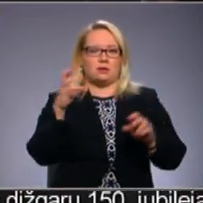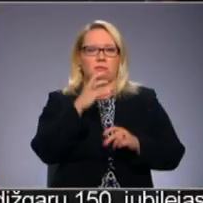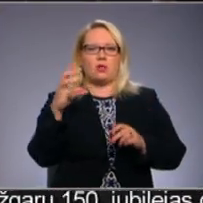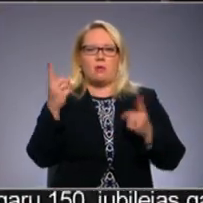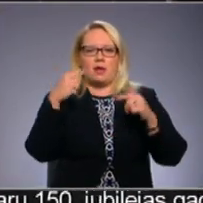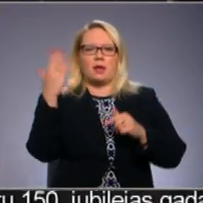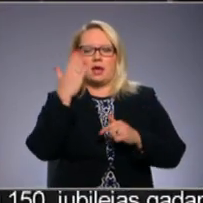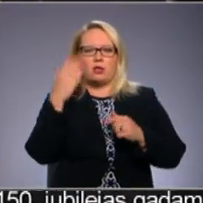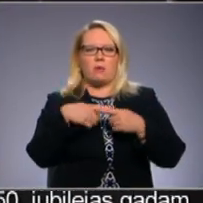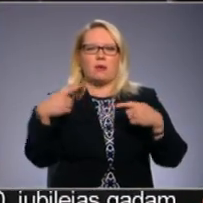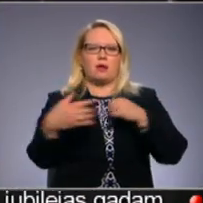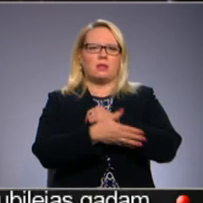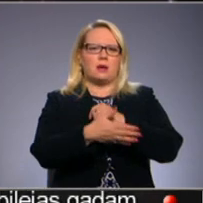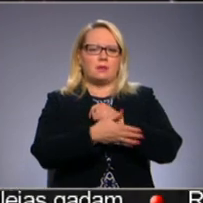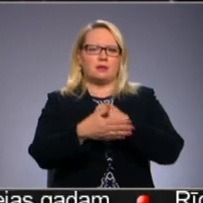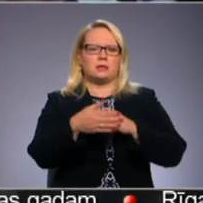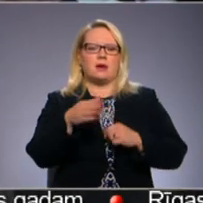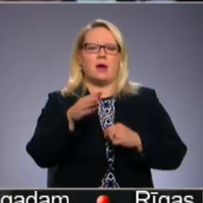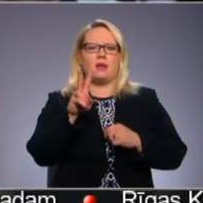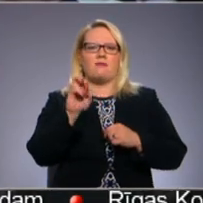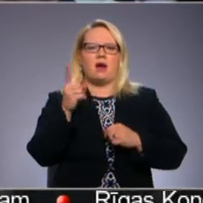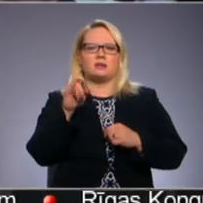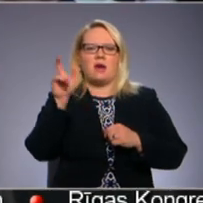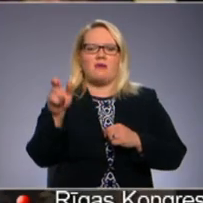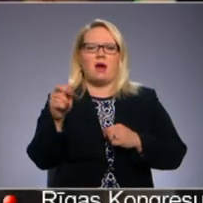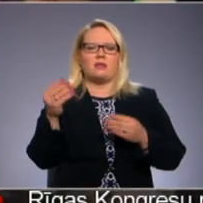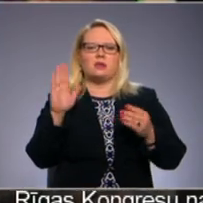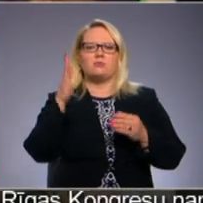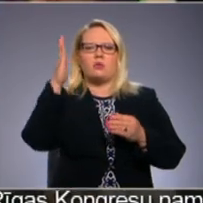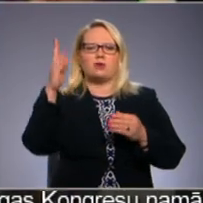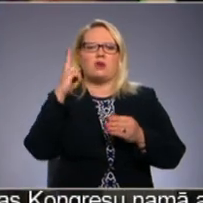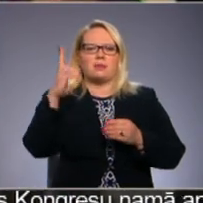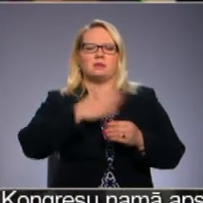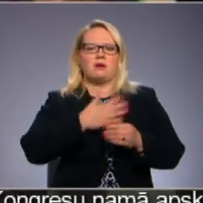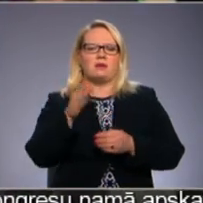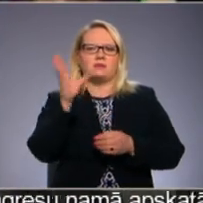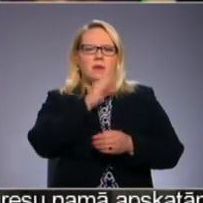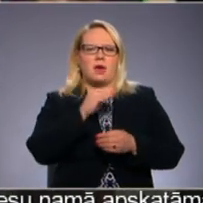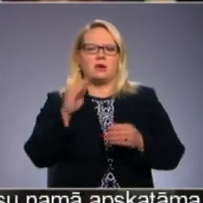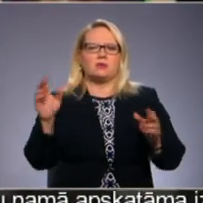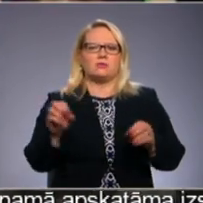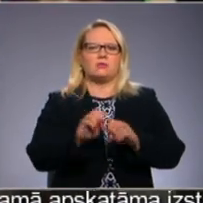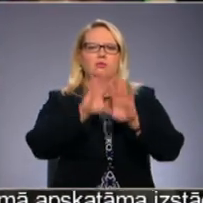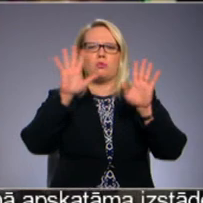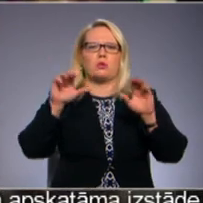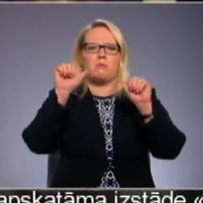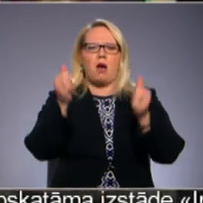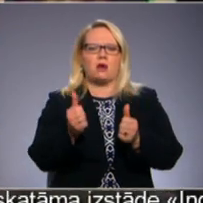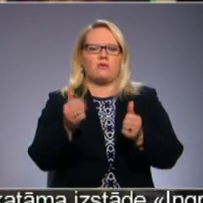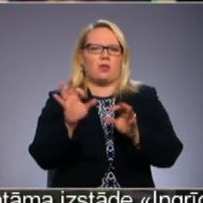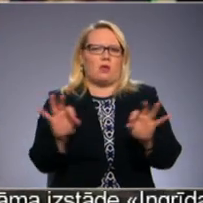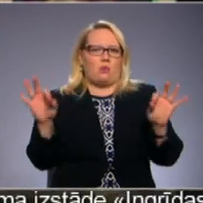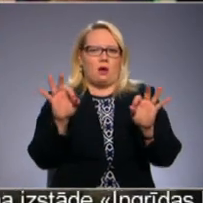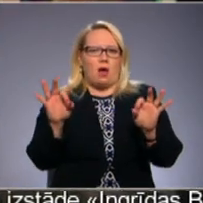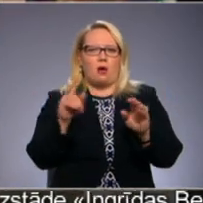kino materiālu nabadzībā Varslavāni spoži apliecināja savas spējas uzburt mākslu teju vai no nekā, par ko saņemti 4 lielā